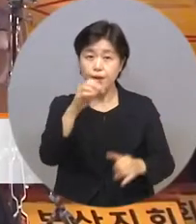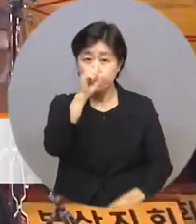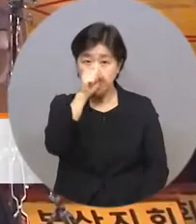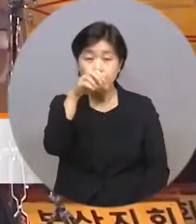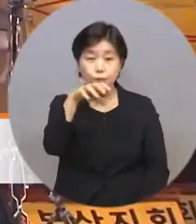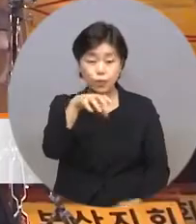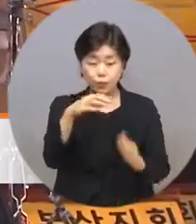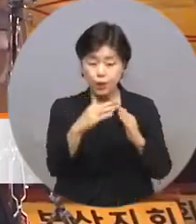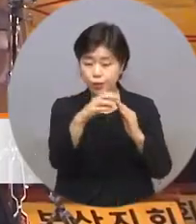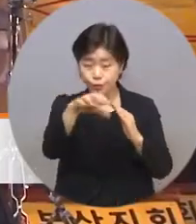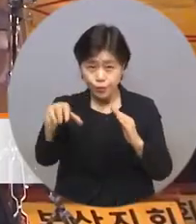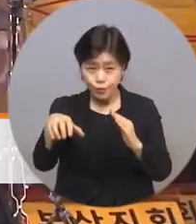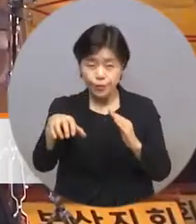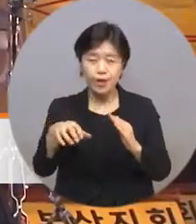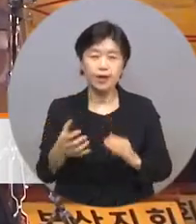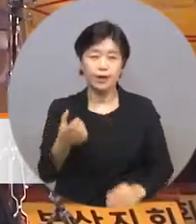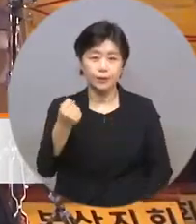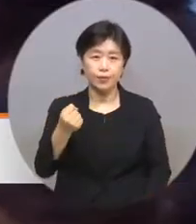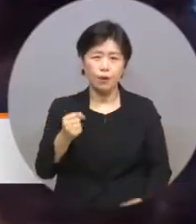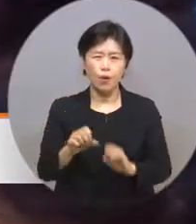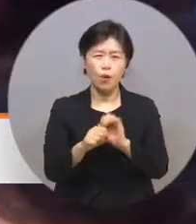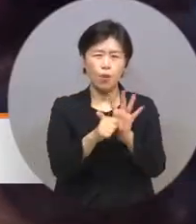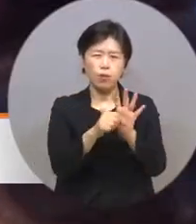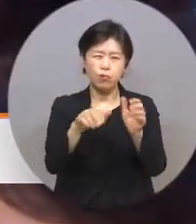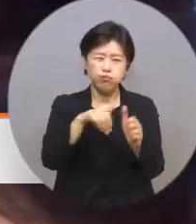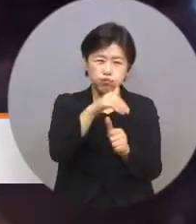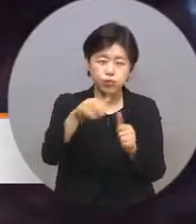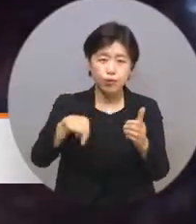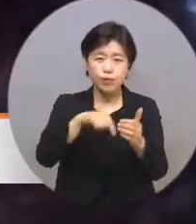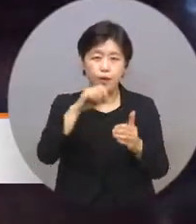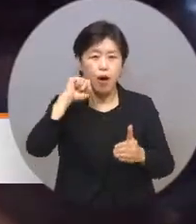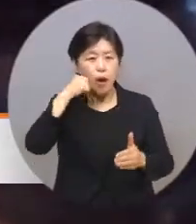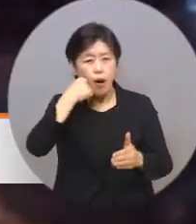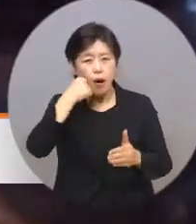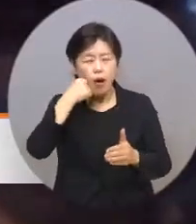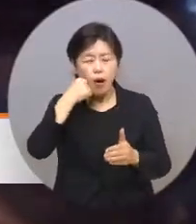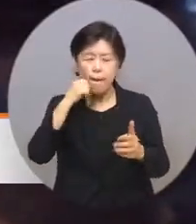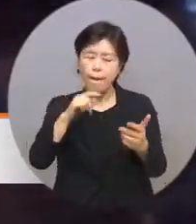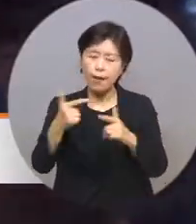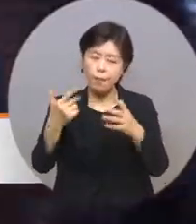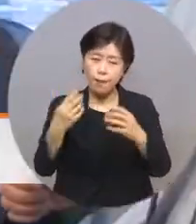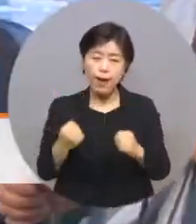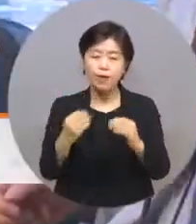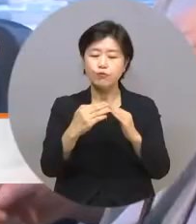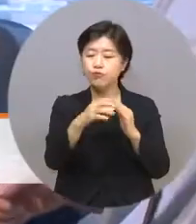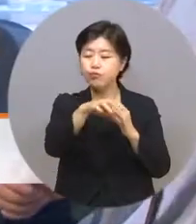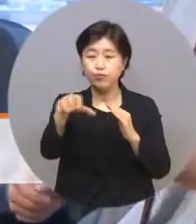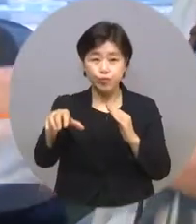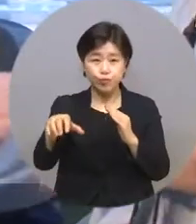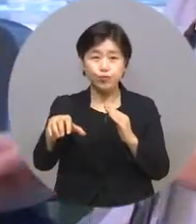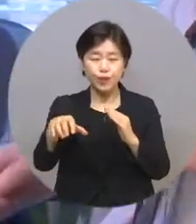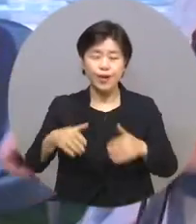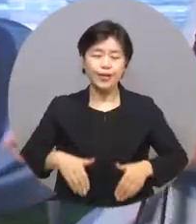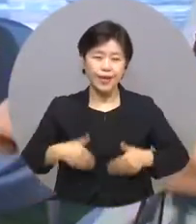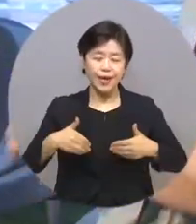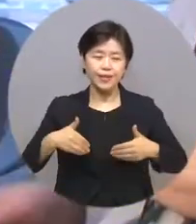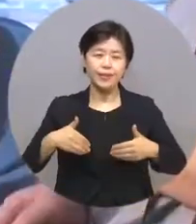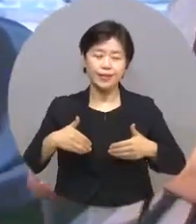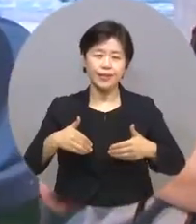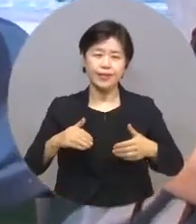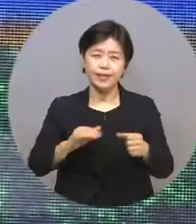바탕으로 코로나19 상황 속에서 어려움을 겪고 있는 지역 주민들에게 따뜻한 음악을 전하는 행사가